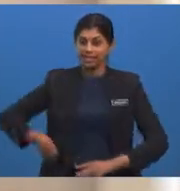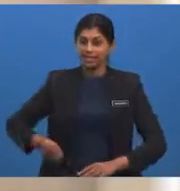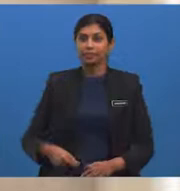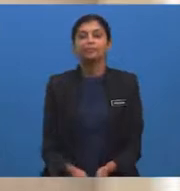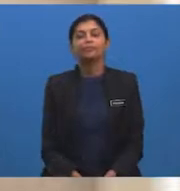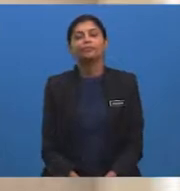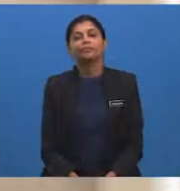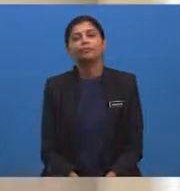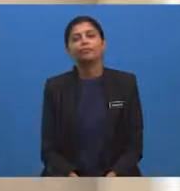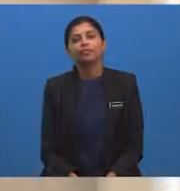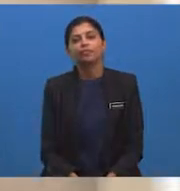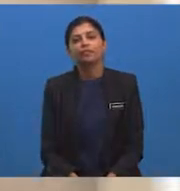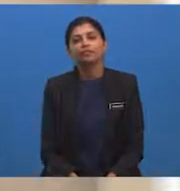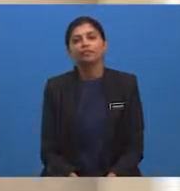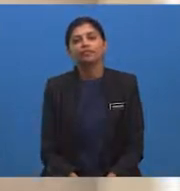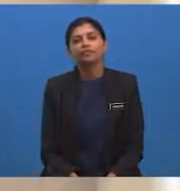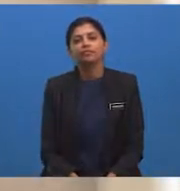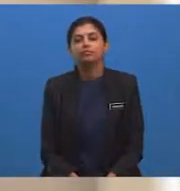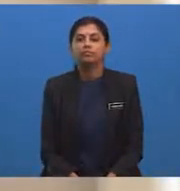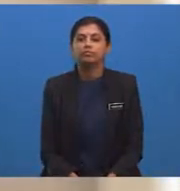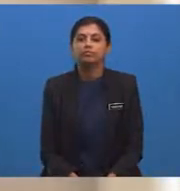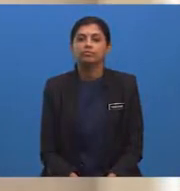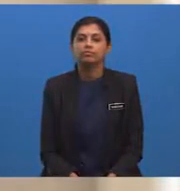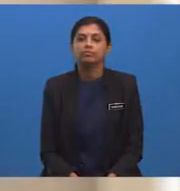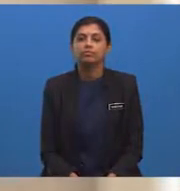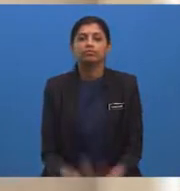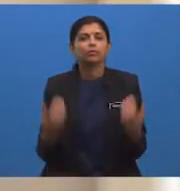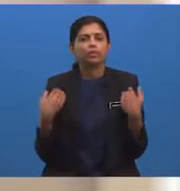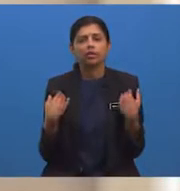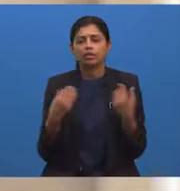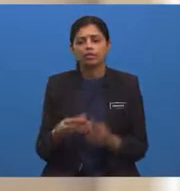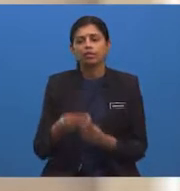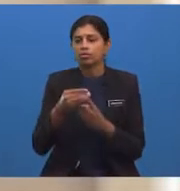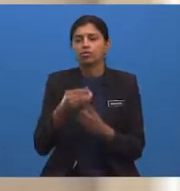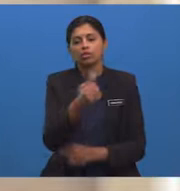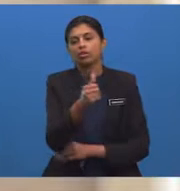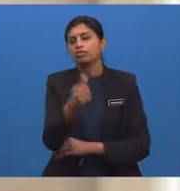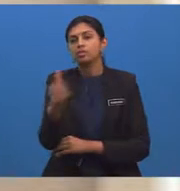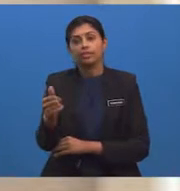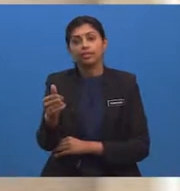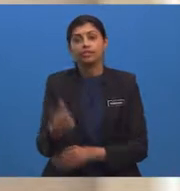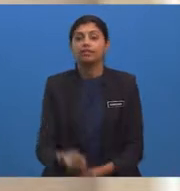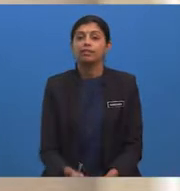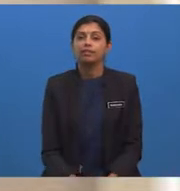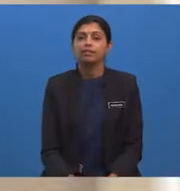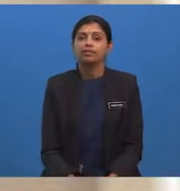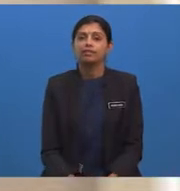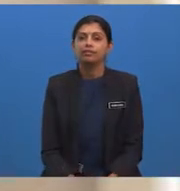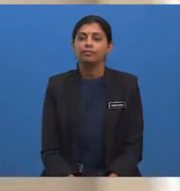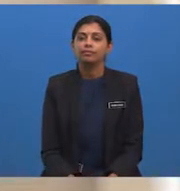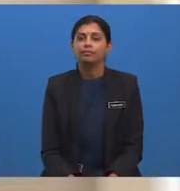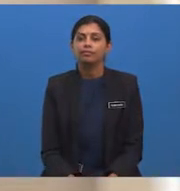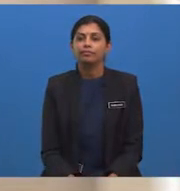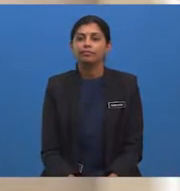Sistem pemerintahan beraja kerajaan alam Melayu mempunyai keunikan yang tersendiri di mana setiap